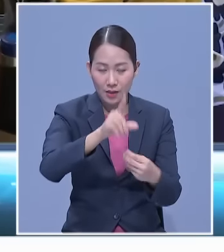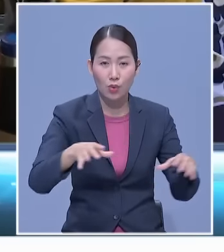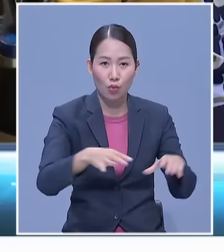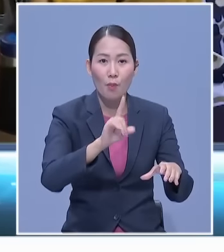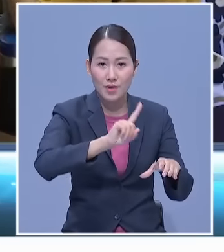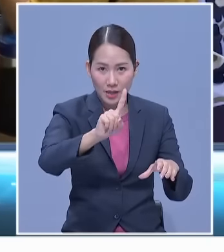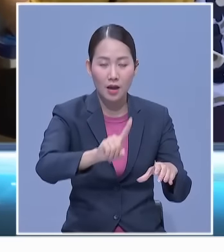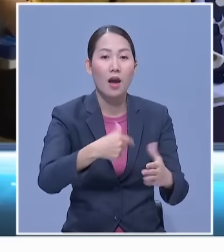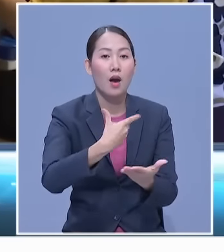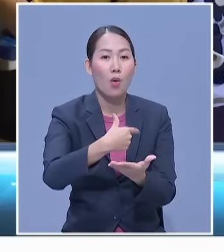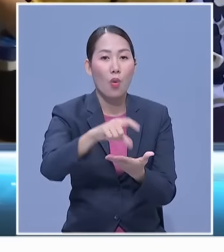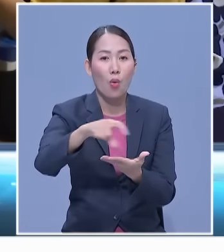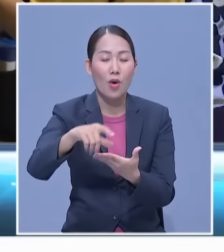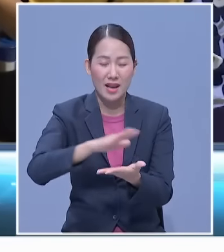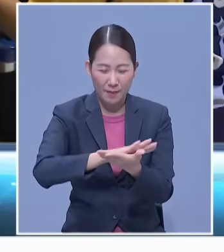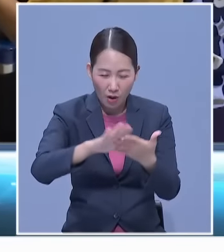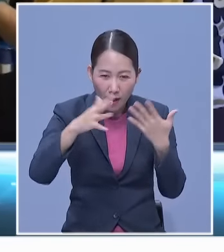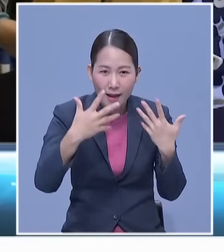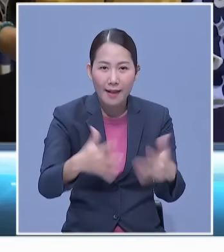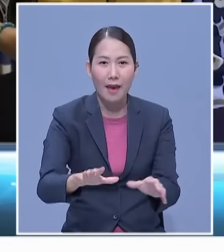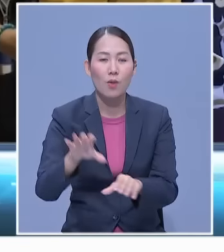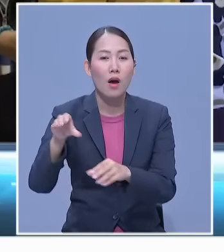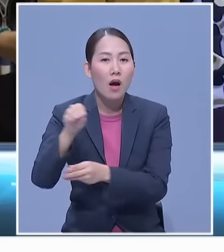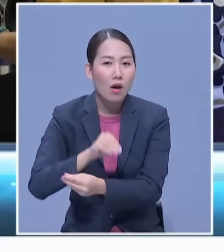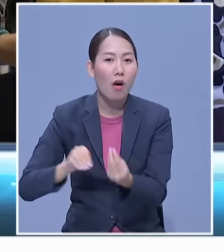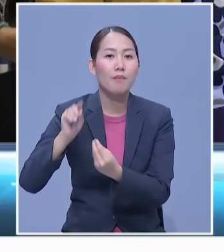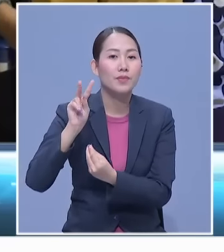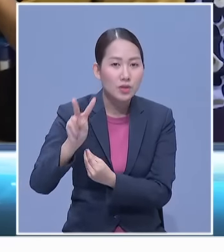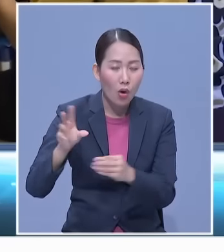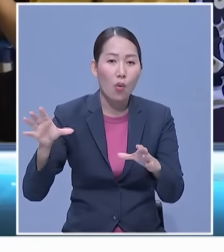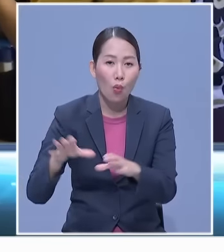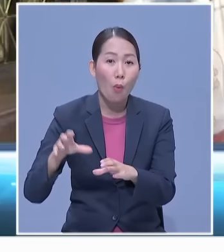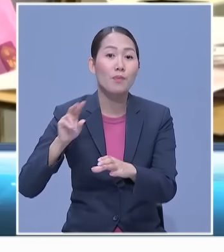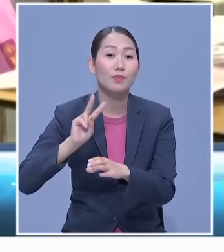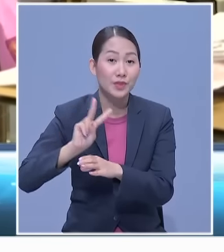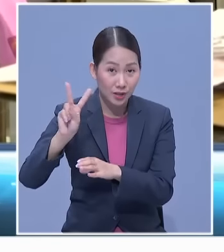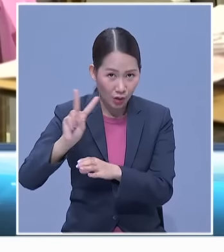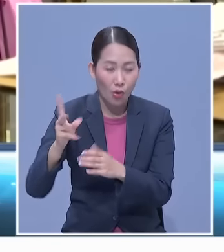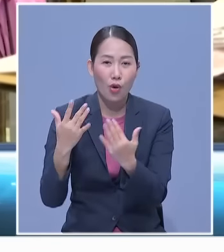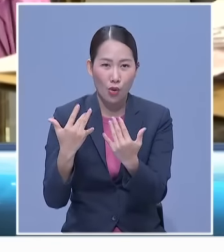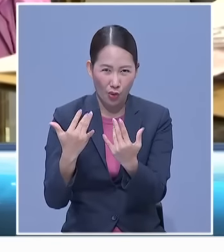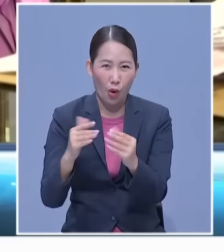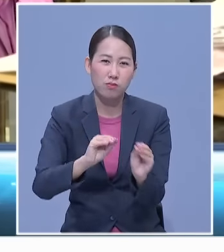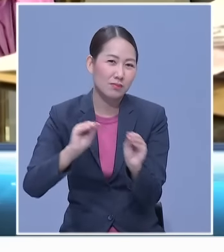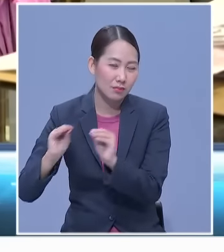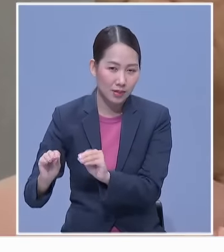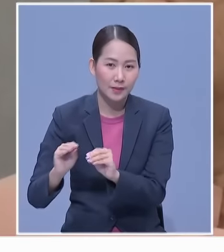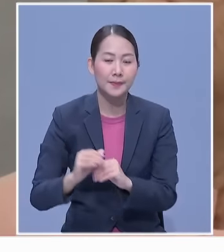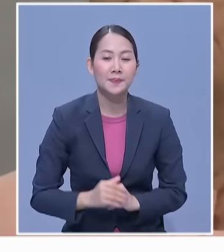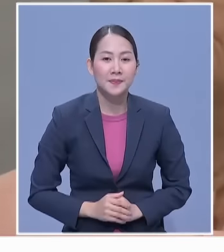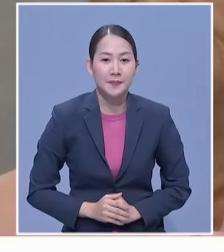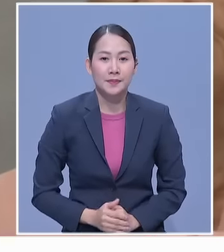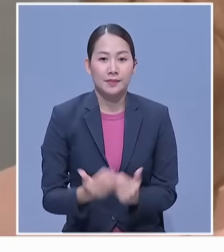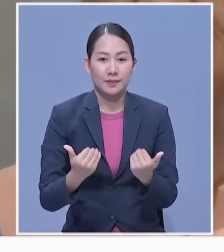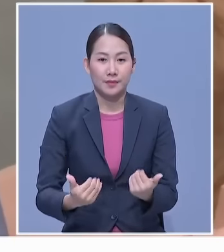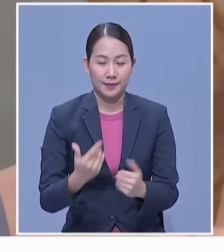ก็ยังไงไปติดต่อผูกพร้อมเพจกันซะขณะเดียวกันคุณจุจุลพันธ์อมรวิวัฒน์นะคะรัฐมนตรีช่วยว่าการกระทรวงการคลังชี้